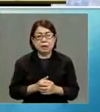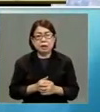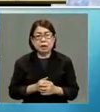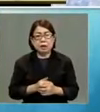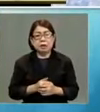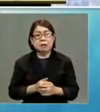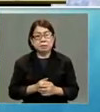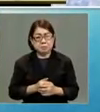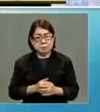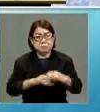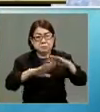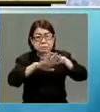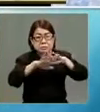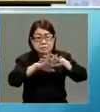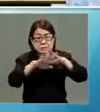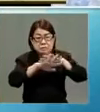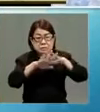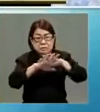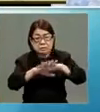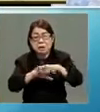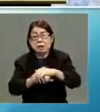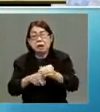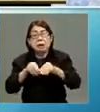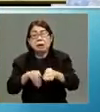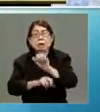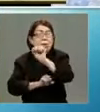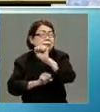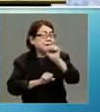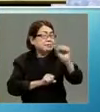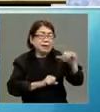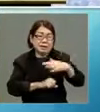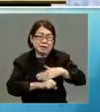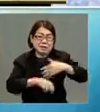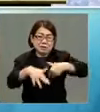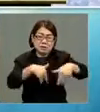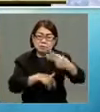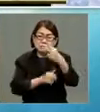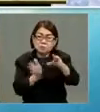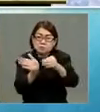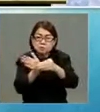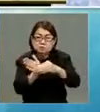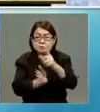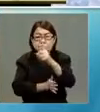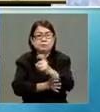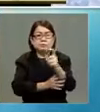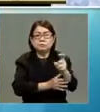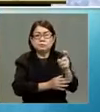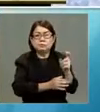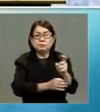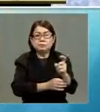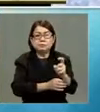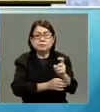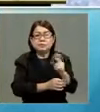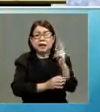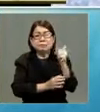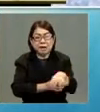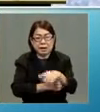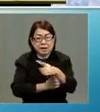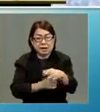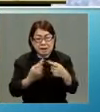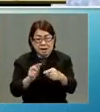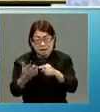QR code ที่ท่านแปะไปแล้วเนี่ยเยอะแยะไปหมดเนี่ยนะครับเช่นการเช็คอินเนี่ยใช้ไม่ได้อีกวันจะใช้ไม่ได้เพราะฉะนั้นถ้าได้ตอบก